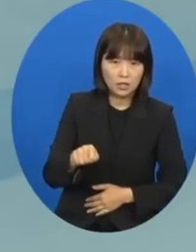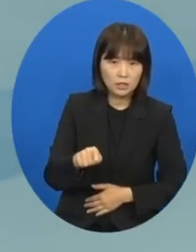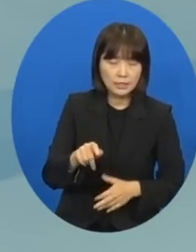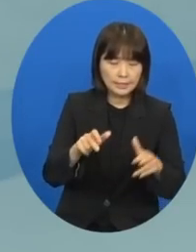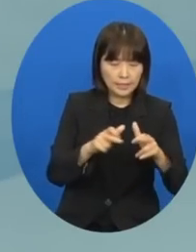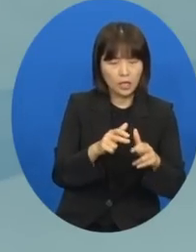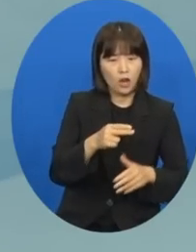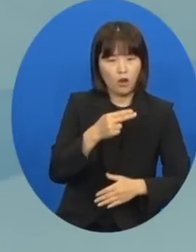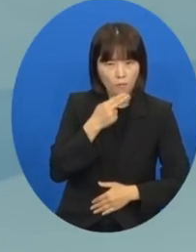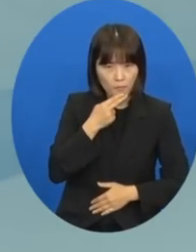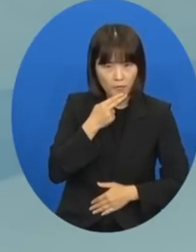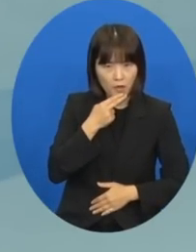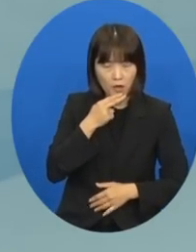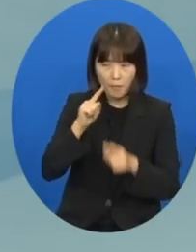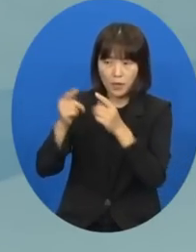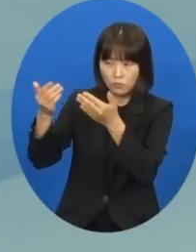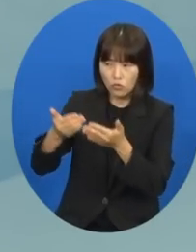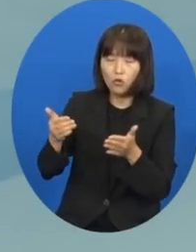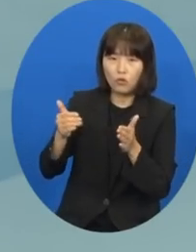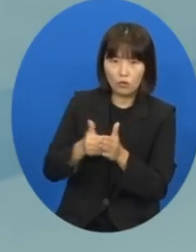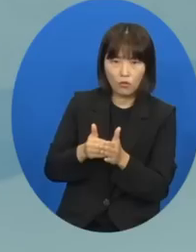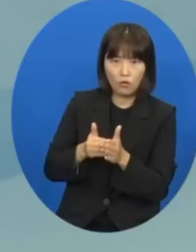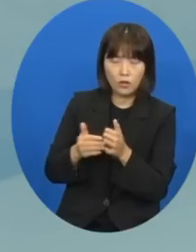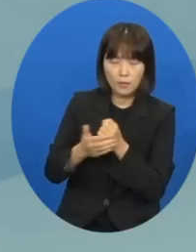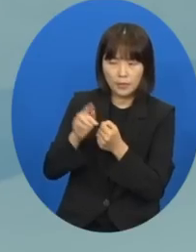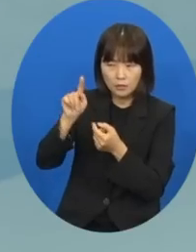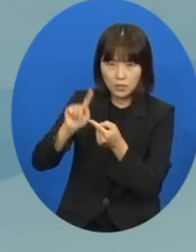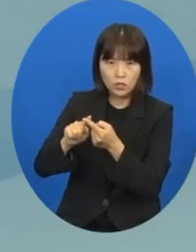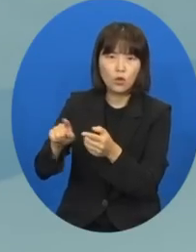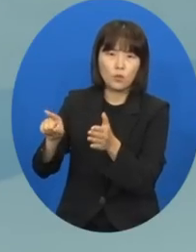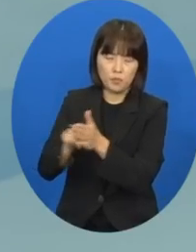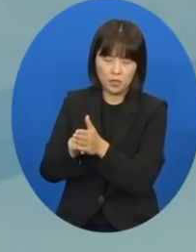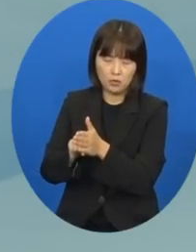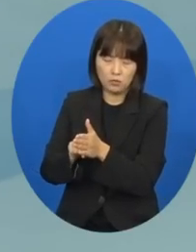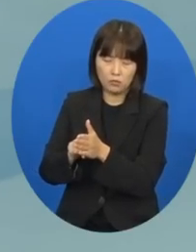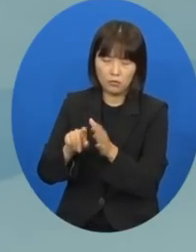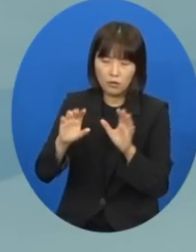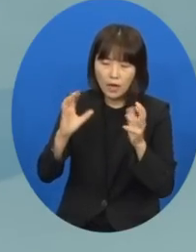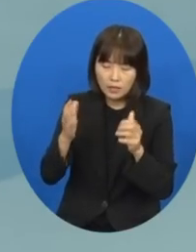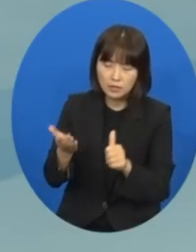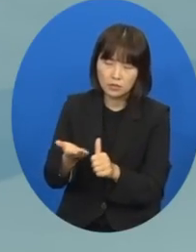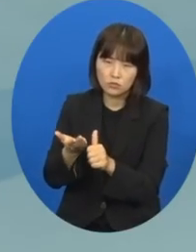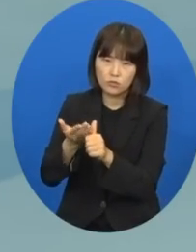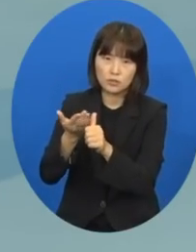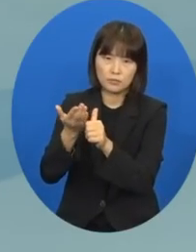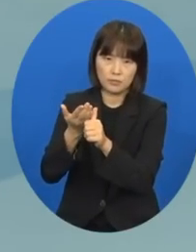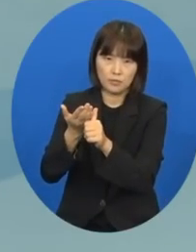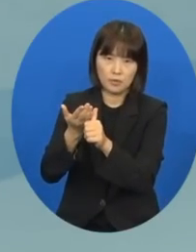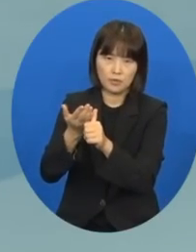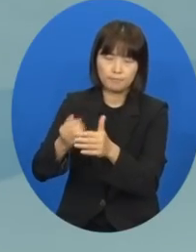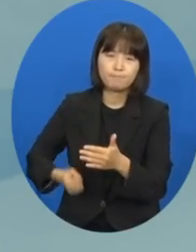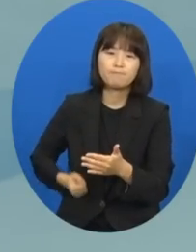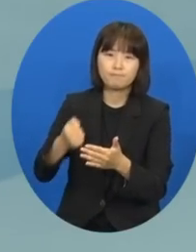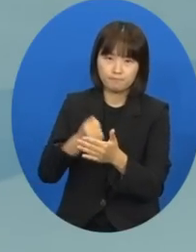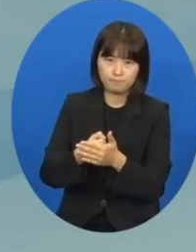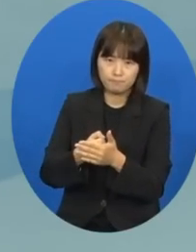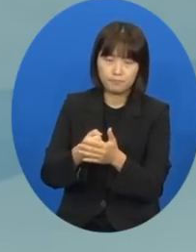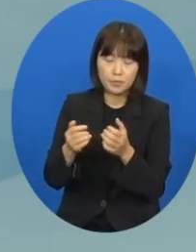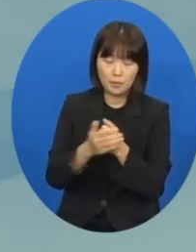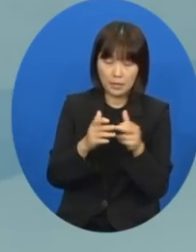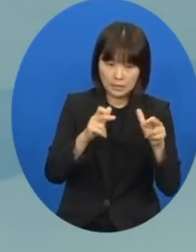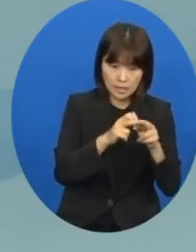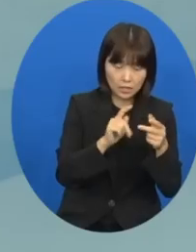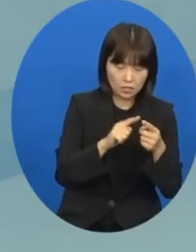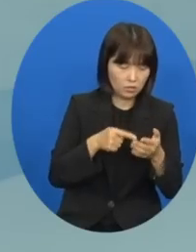아이라고 말씀하셨으니 제가 그것을 믿고 키우겠습니다. 그래서 장애 등급을 신청하지 않았다고